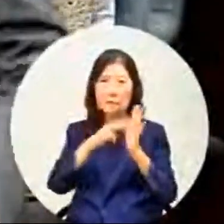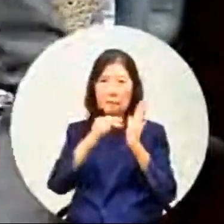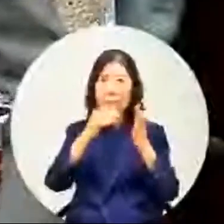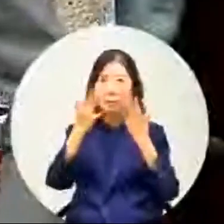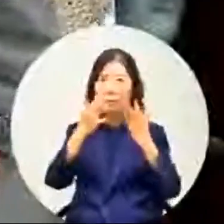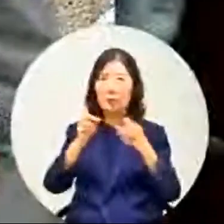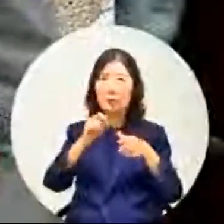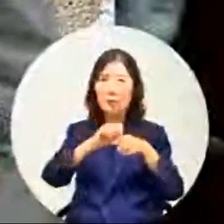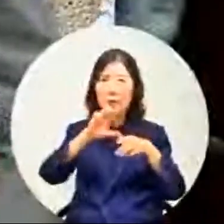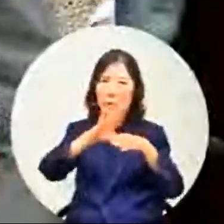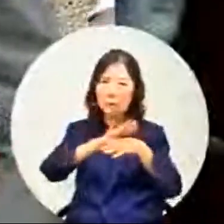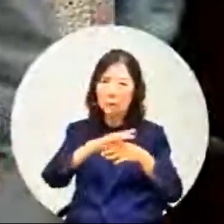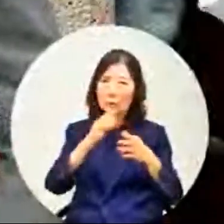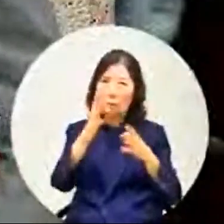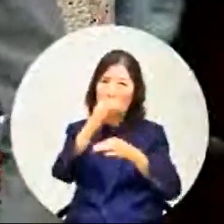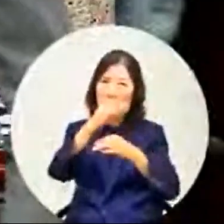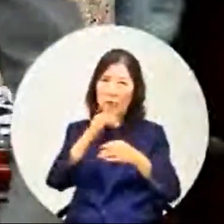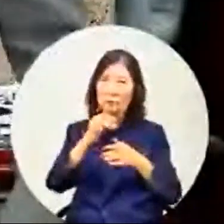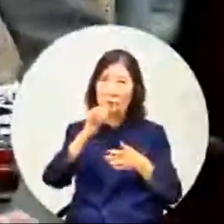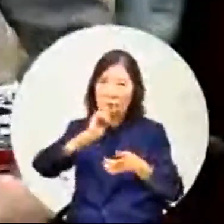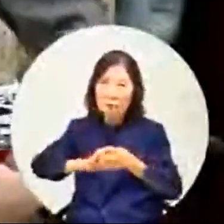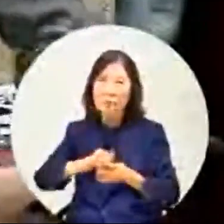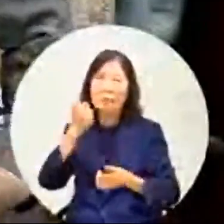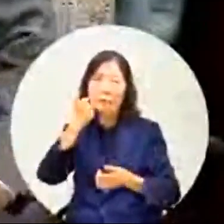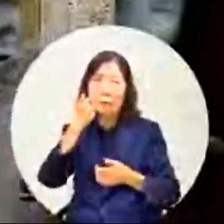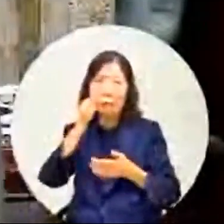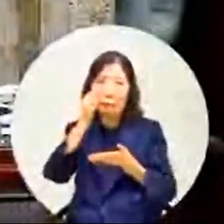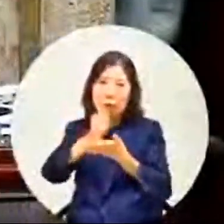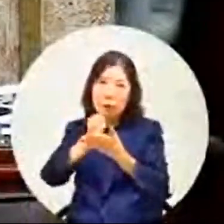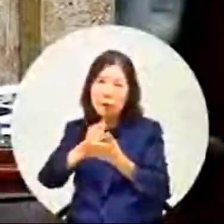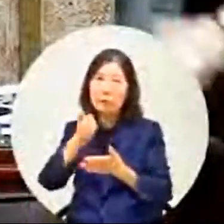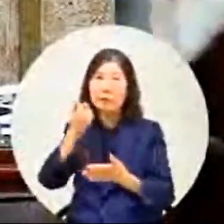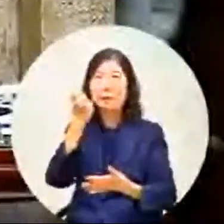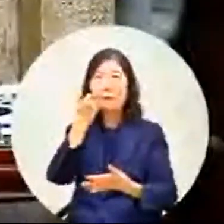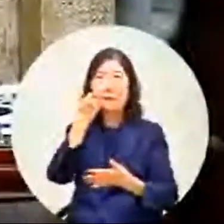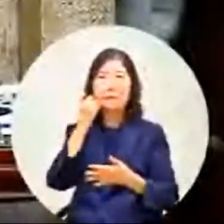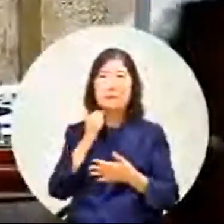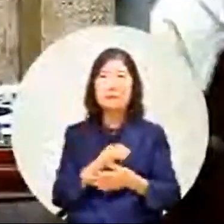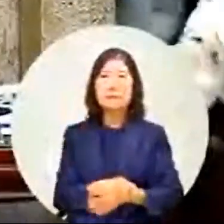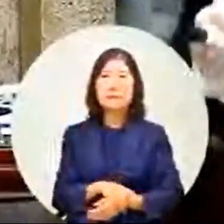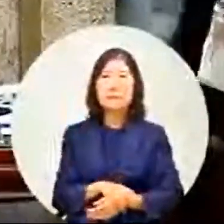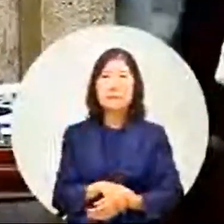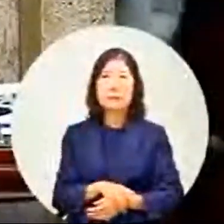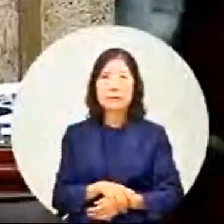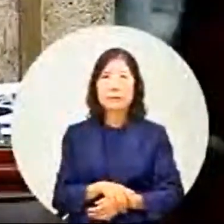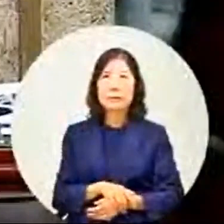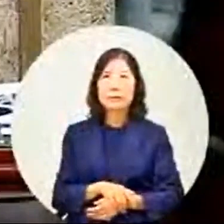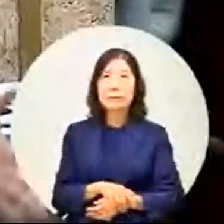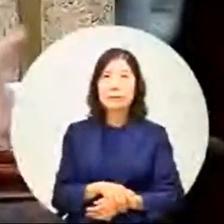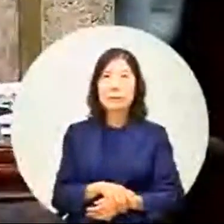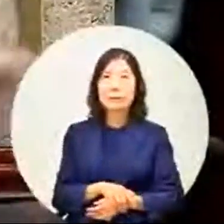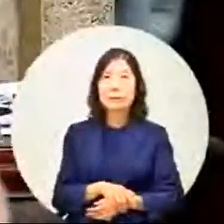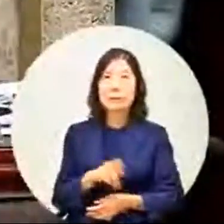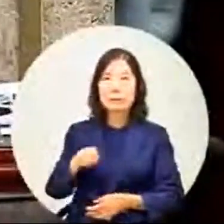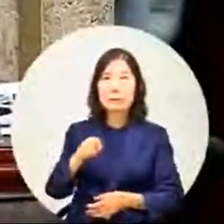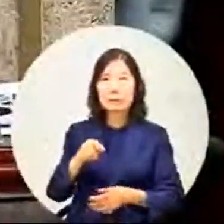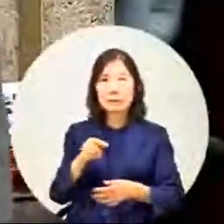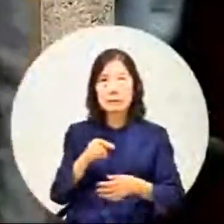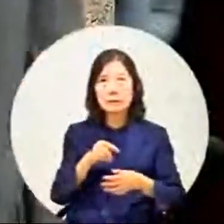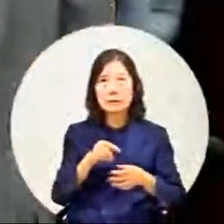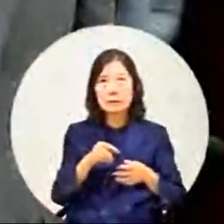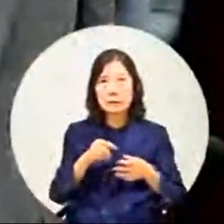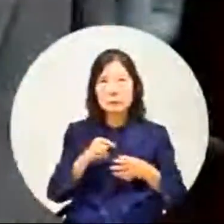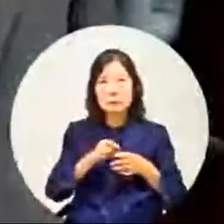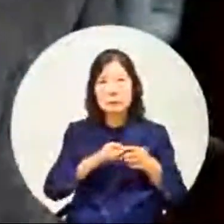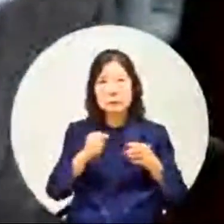个公文，当时这个公文决策者是谁，盖到谁，章盖到谁。 好，那我们请我们，因为这整个案子，我们就请